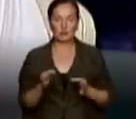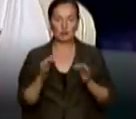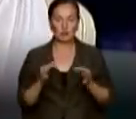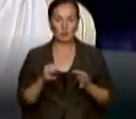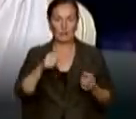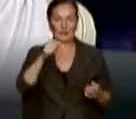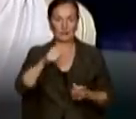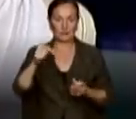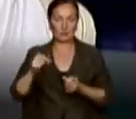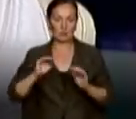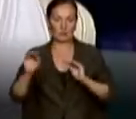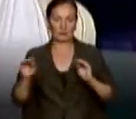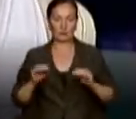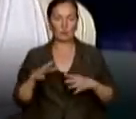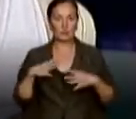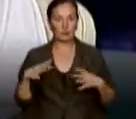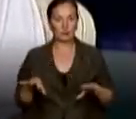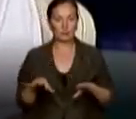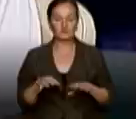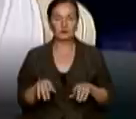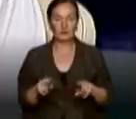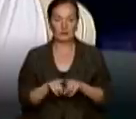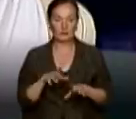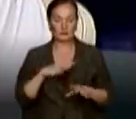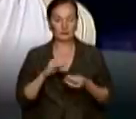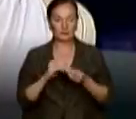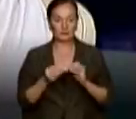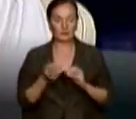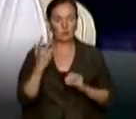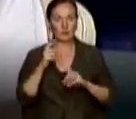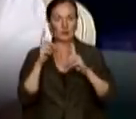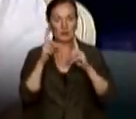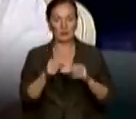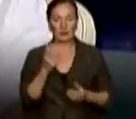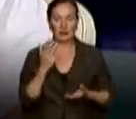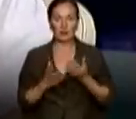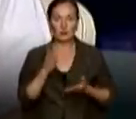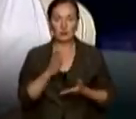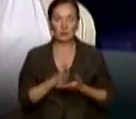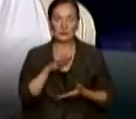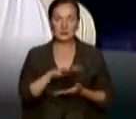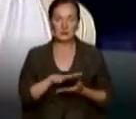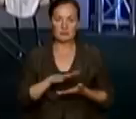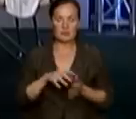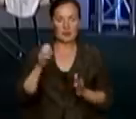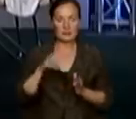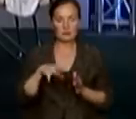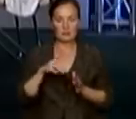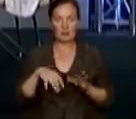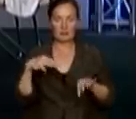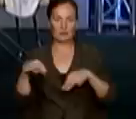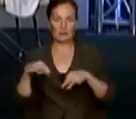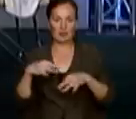було. Тобто ця проблема теж існула. І коли ми їхали, ми завжди казали туристам, що якщо є якесь сміття, збирали до пакетиків і потім